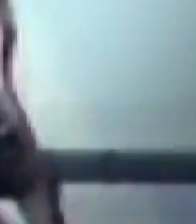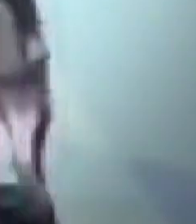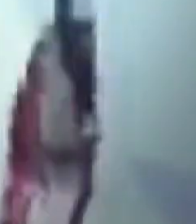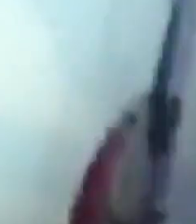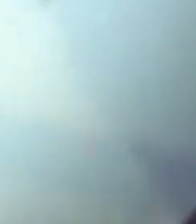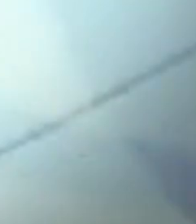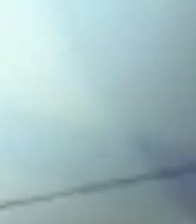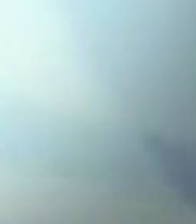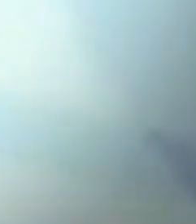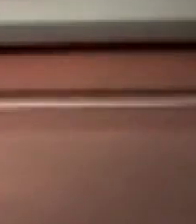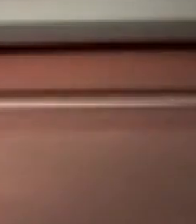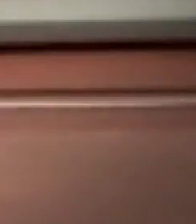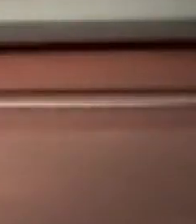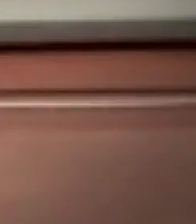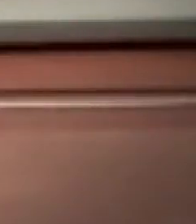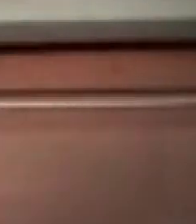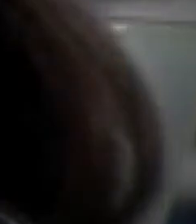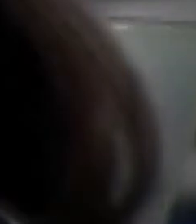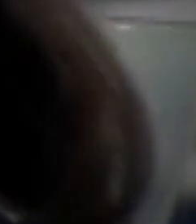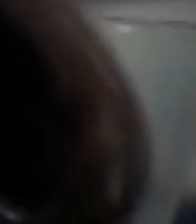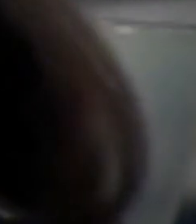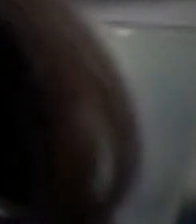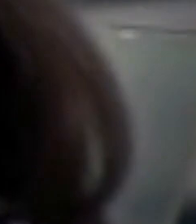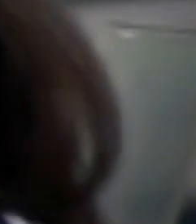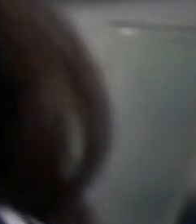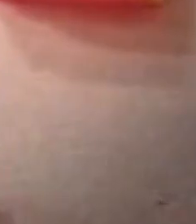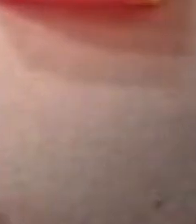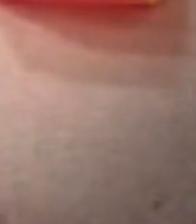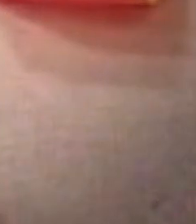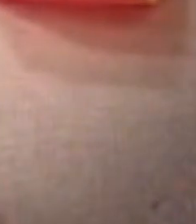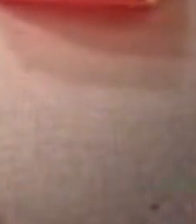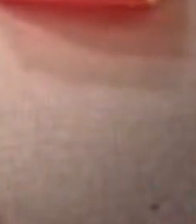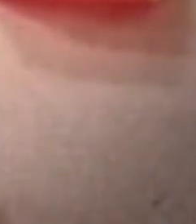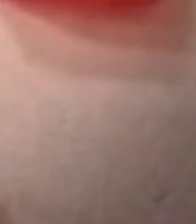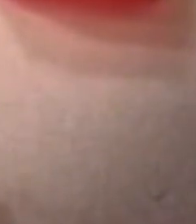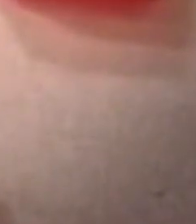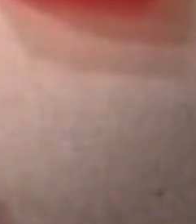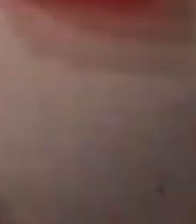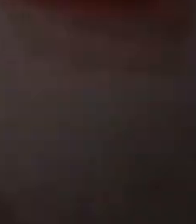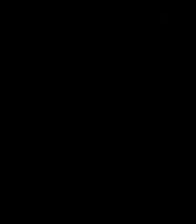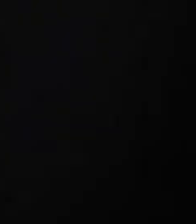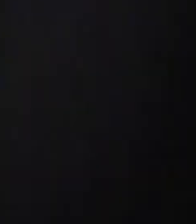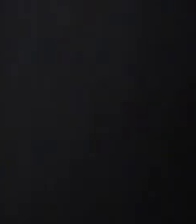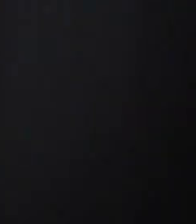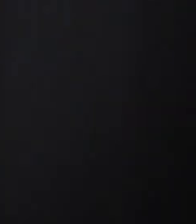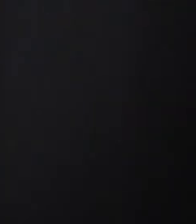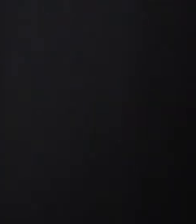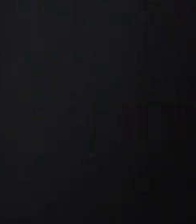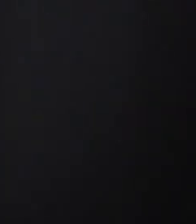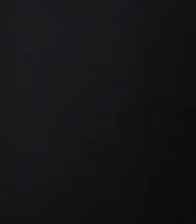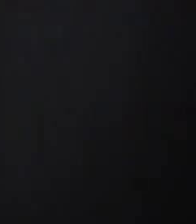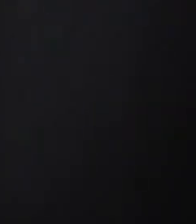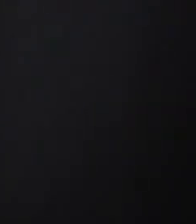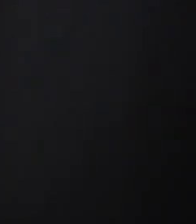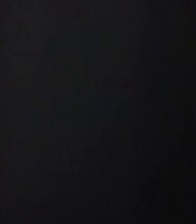ติไทยขึ้นโอลิมปิกสเตเดียมที่ออสเตรเลียได้เงี้ย ให้โอกาสบุคคลเหล่านี้เพื่อเป็นพลังของ